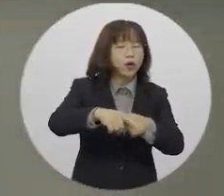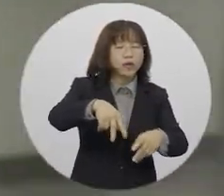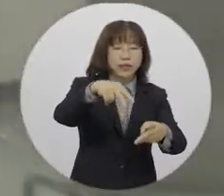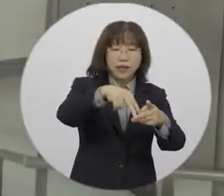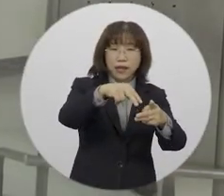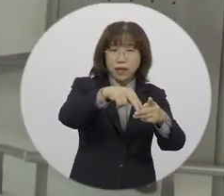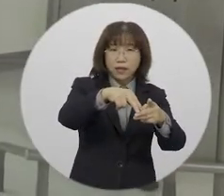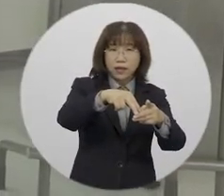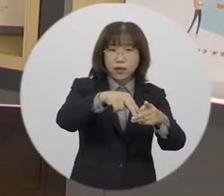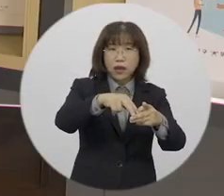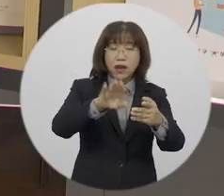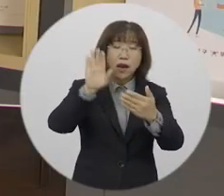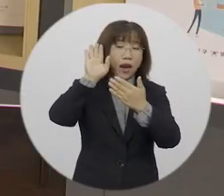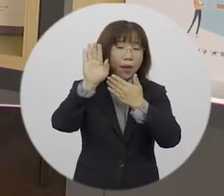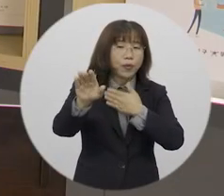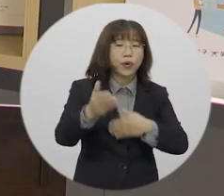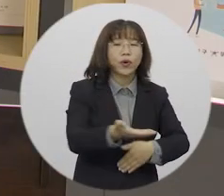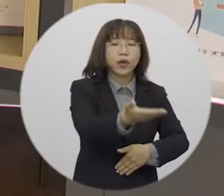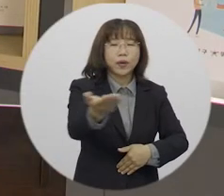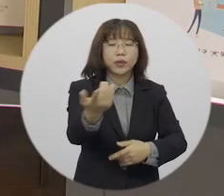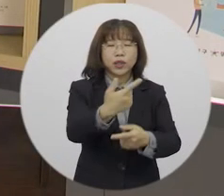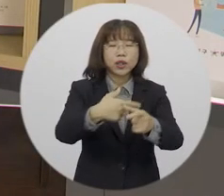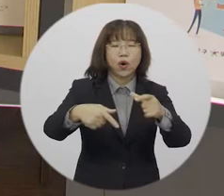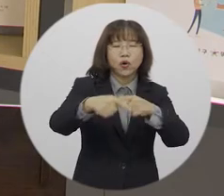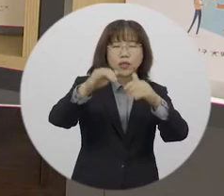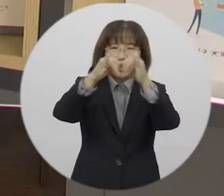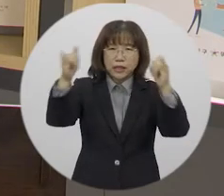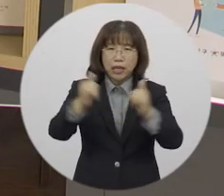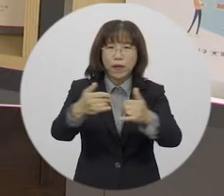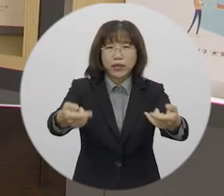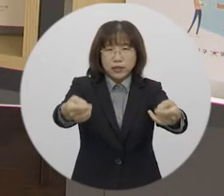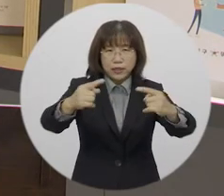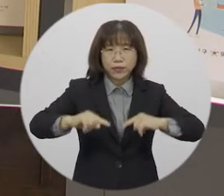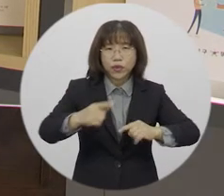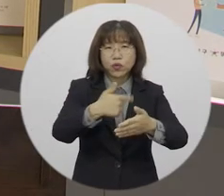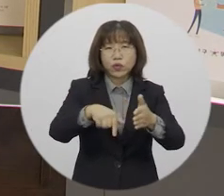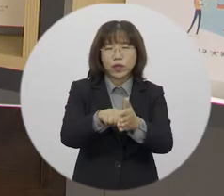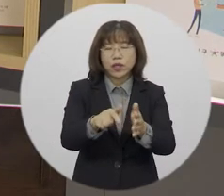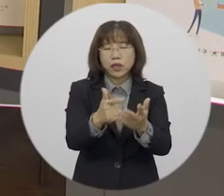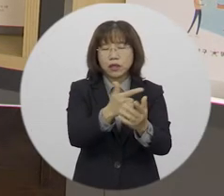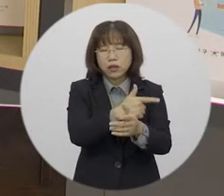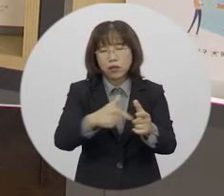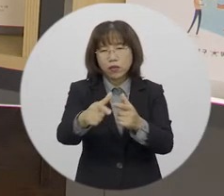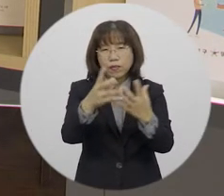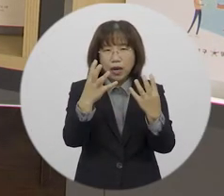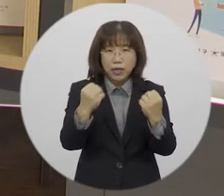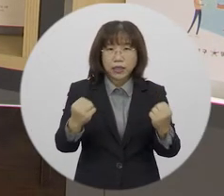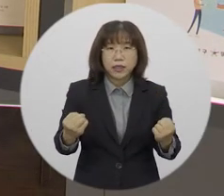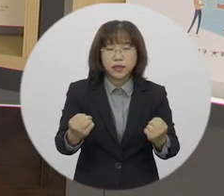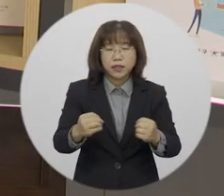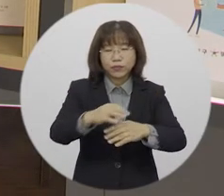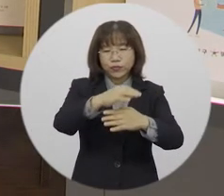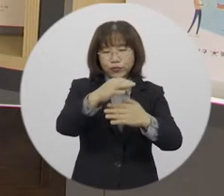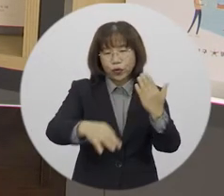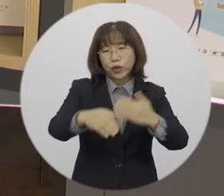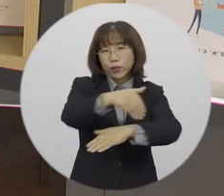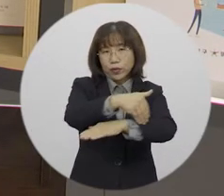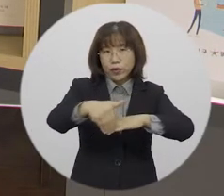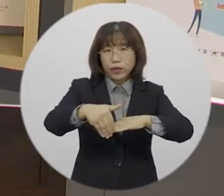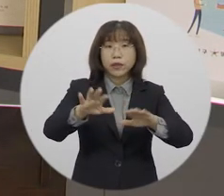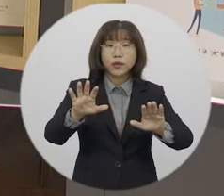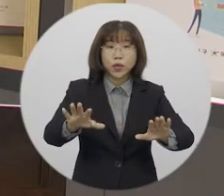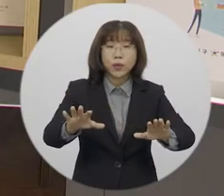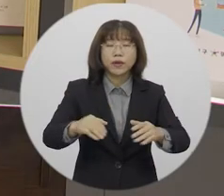마무리됐습니다. 앞으로도 저희 센터에서는 지역 주민의 지속적인 사회적 경제 진입을 위해 다각적인 지원을